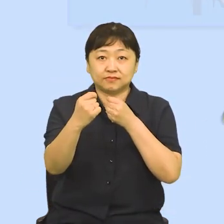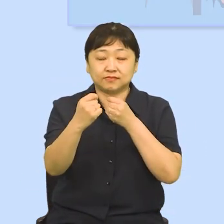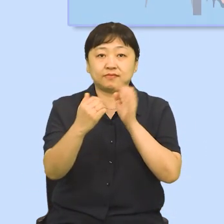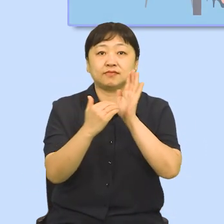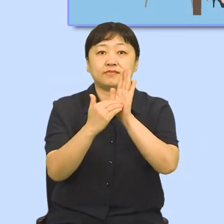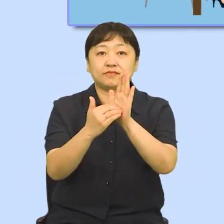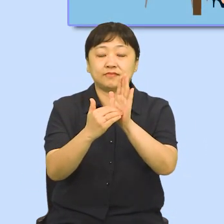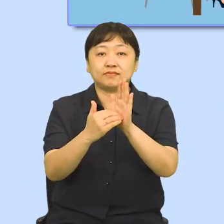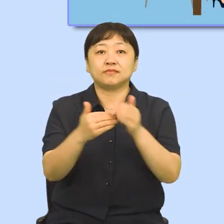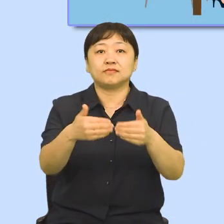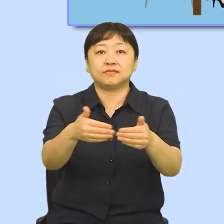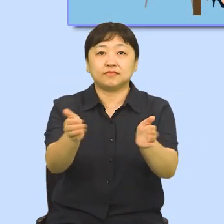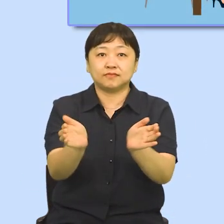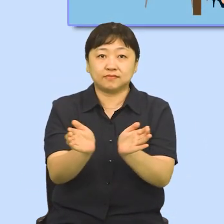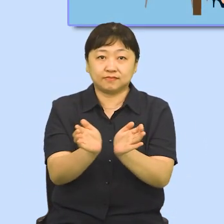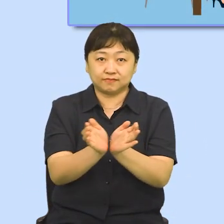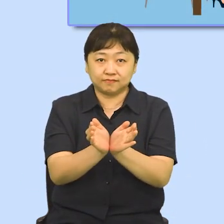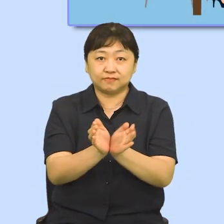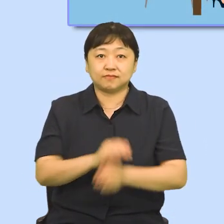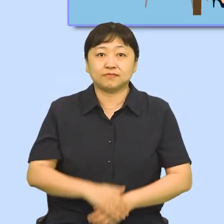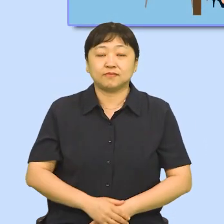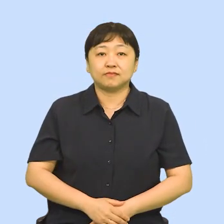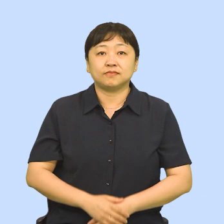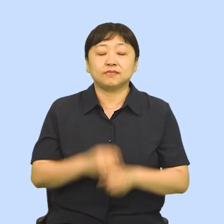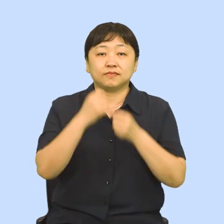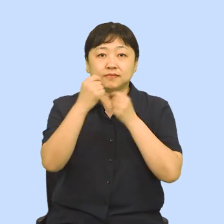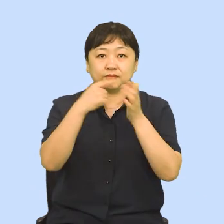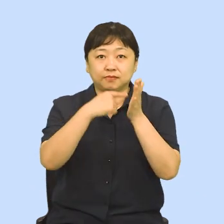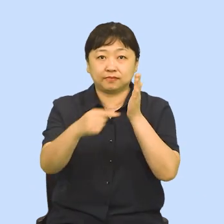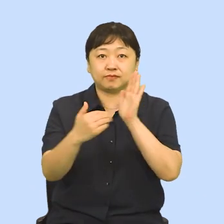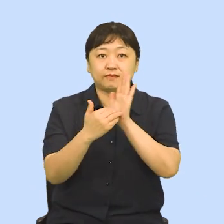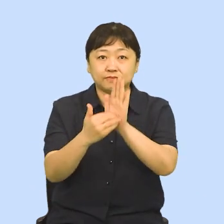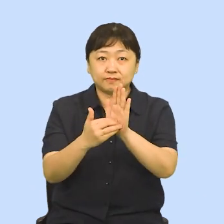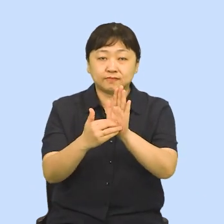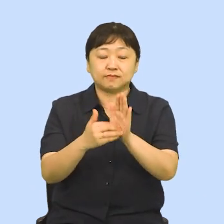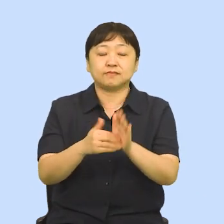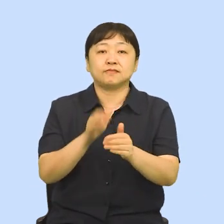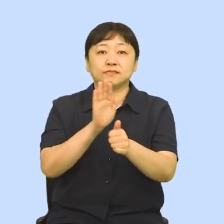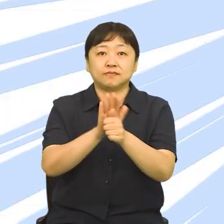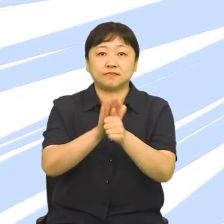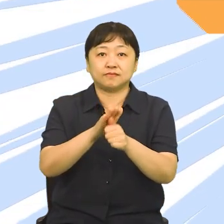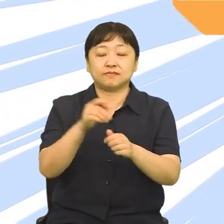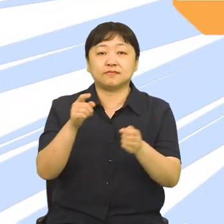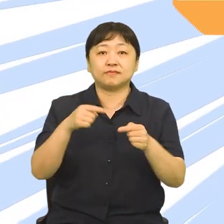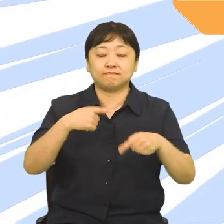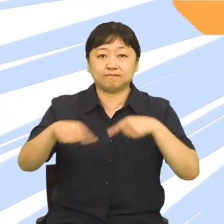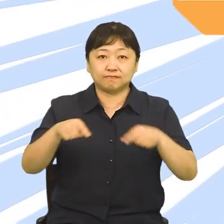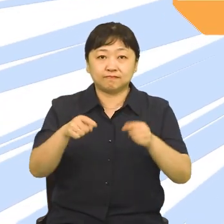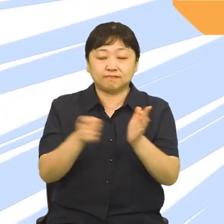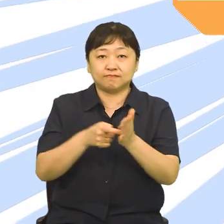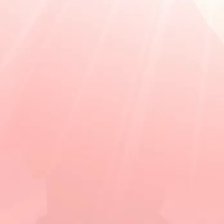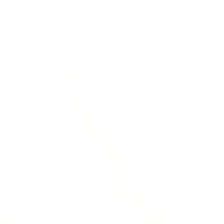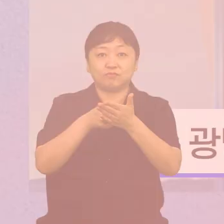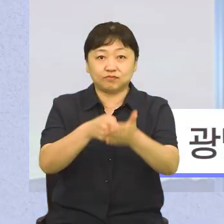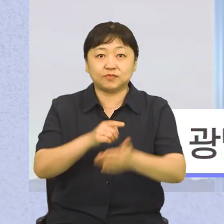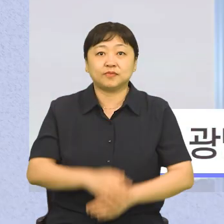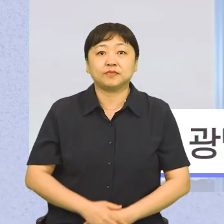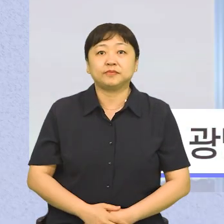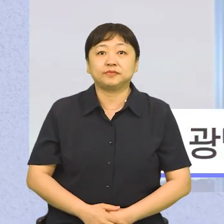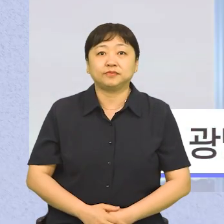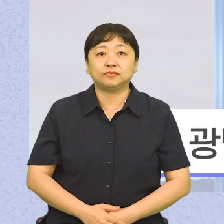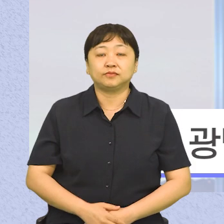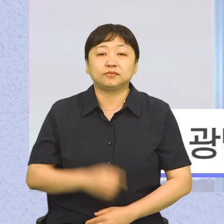전세 사기 피해 예방 태스크포스팀을 꾸리고 사기 피해 예방과 지원 정책을 신속하게 추진하고 있는데요.